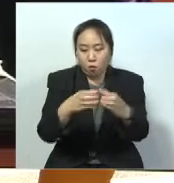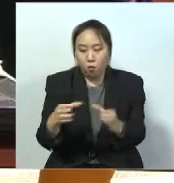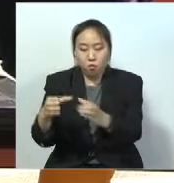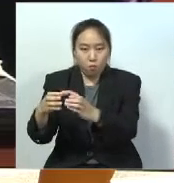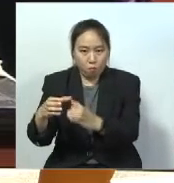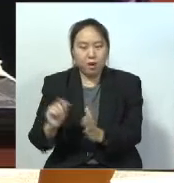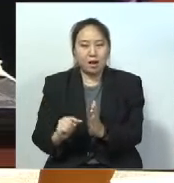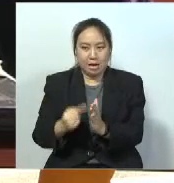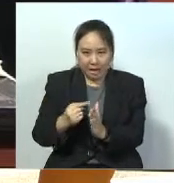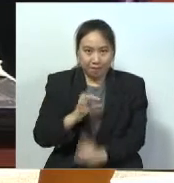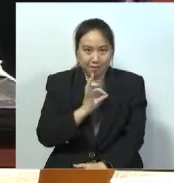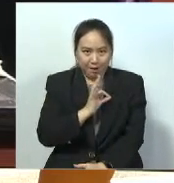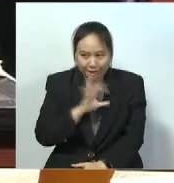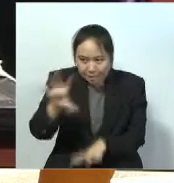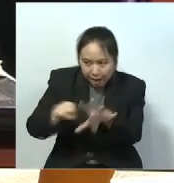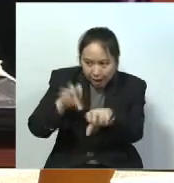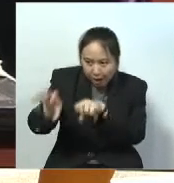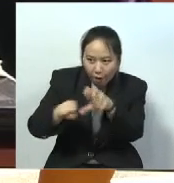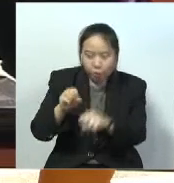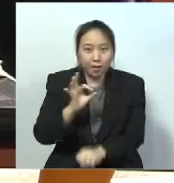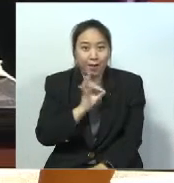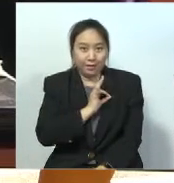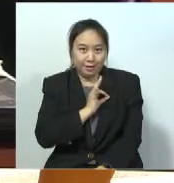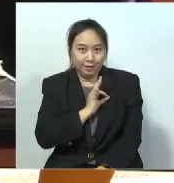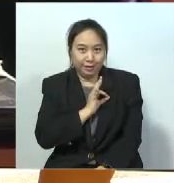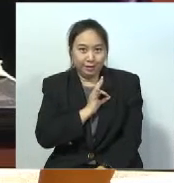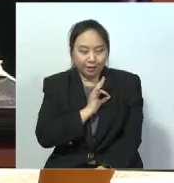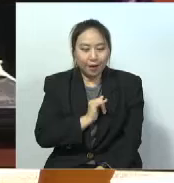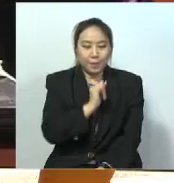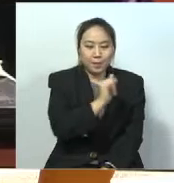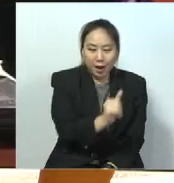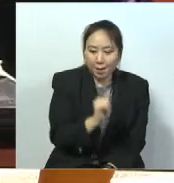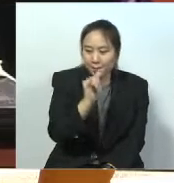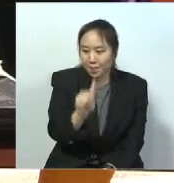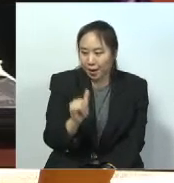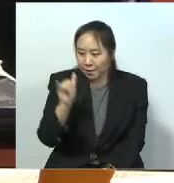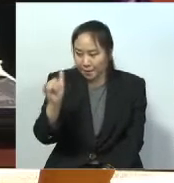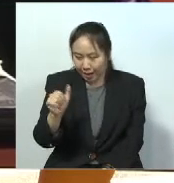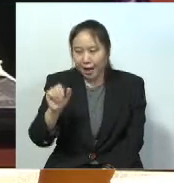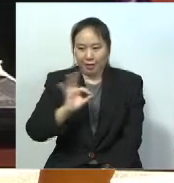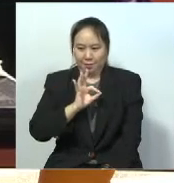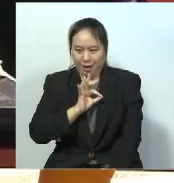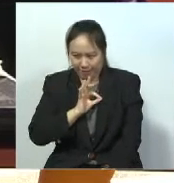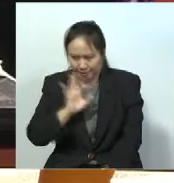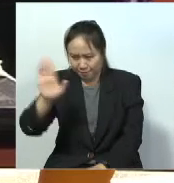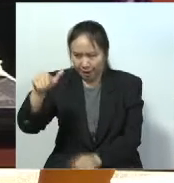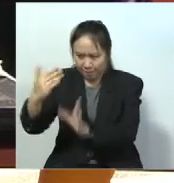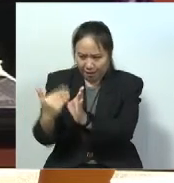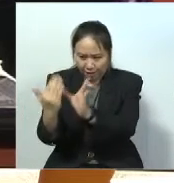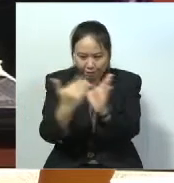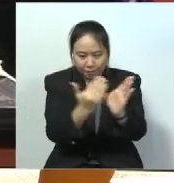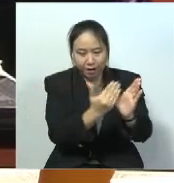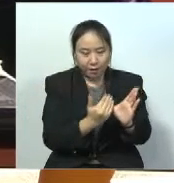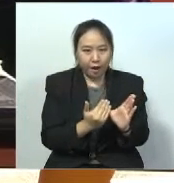ออกหาสมาชิกพรรคกัน ใช่ไม่ใช่หาเสียงเด ิน ลงพ ื ้นที่ออกหาสมาชิกรวมไปถึงเรื่องของ